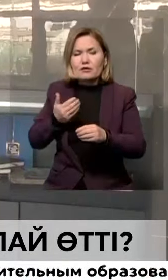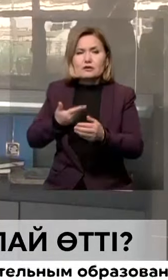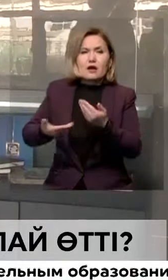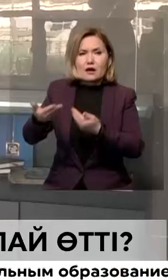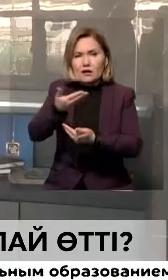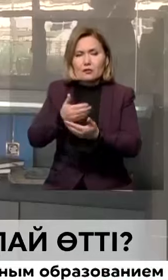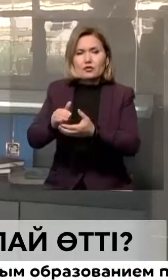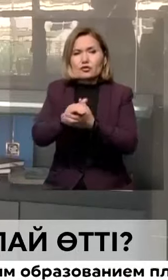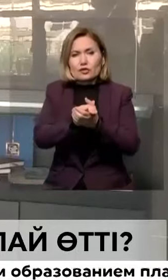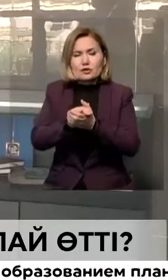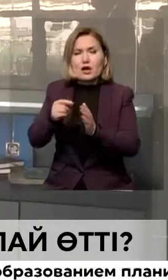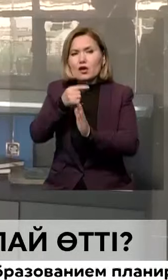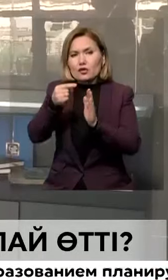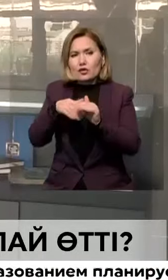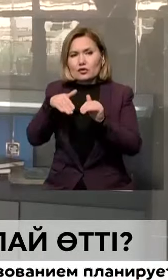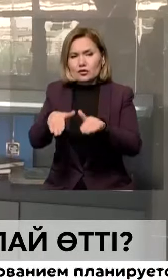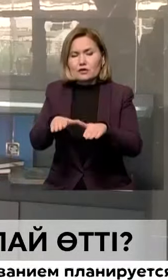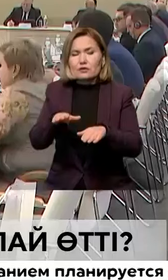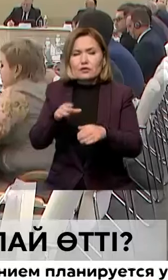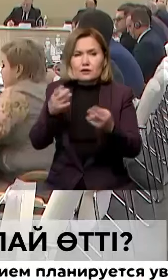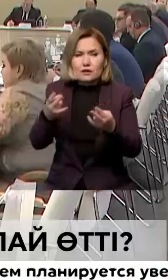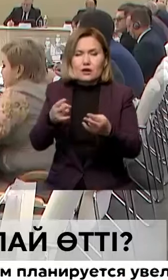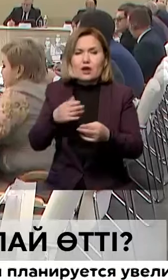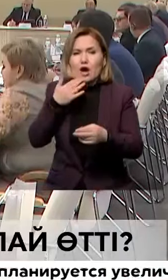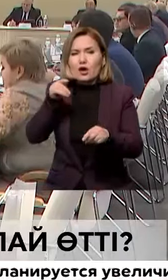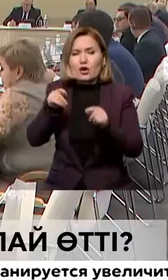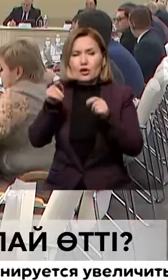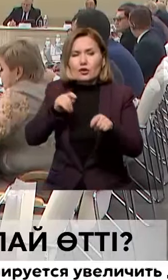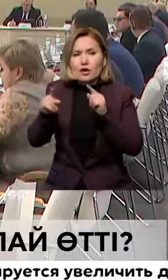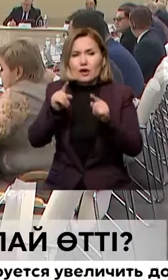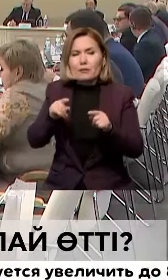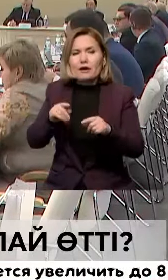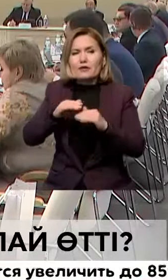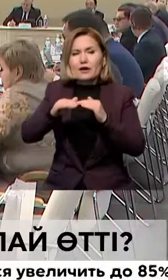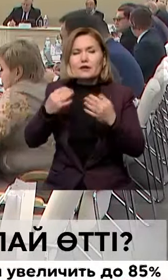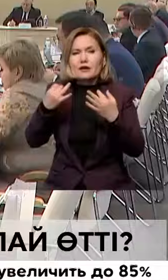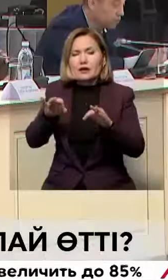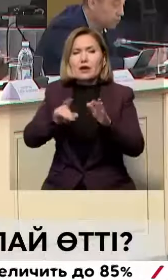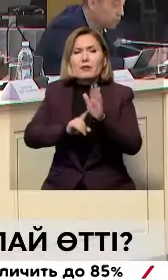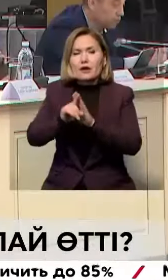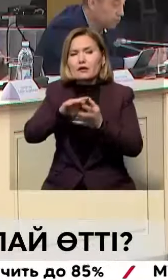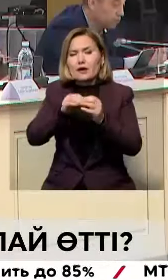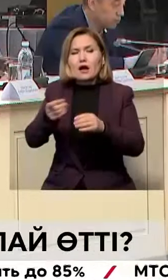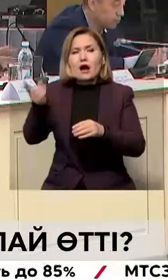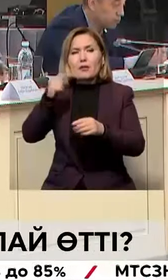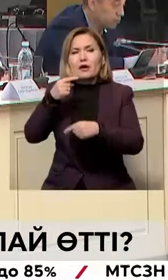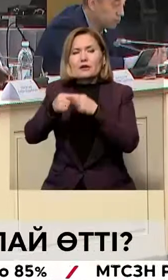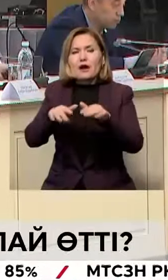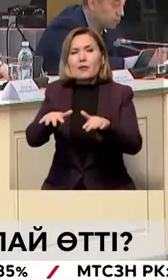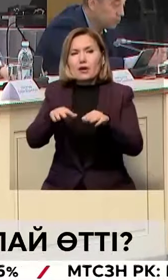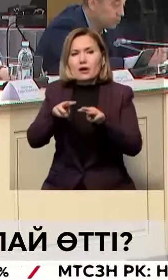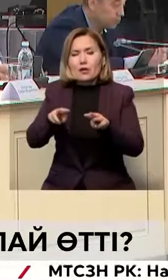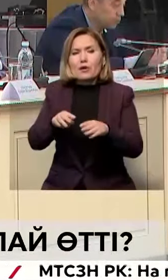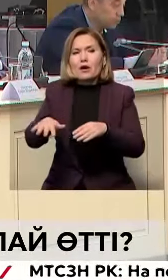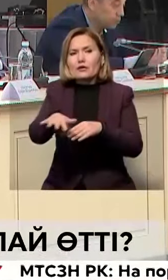Острогда бираз әңгіме көтерілді деп ойлаймын. Ұлттық құрылтай дала демократиясын қайта жаңғыртты. Бағзы заманда парламенттің рөлін